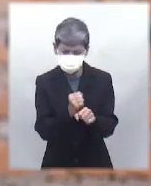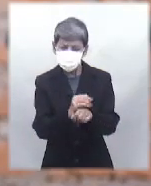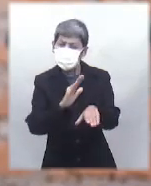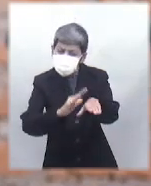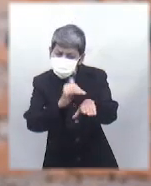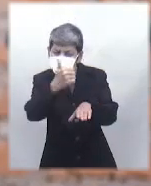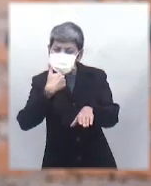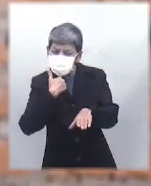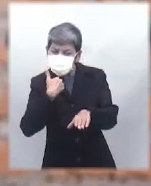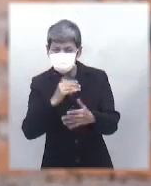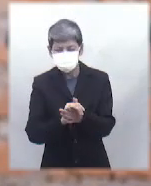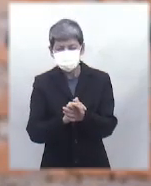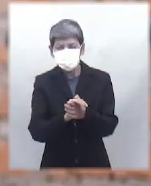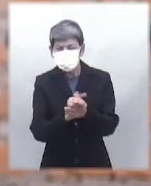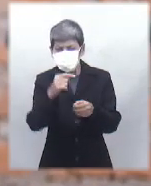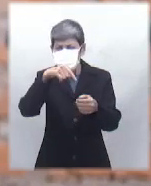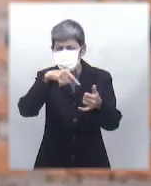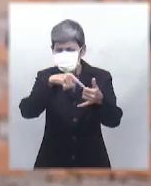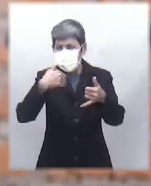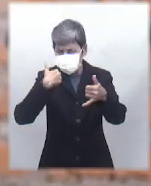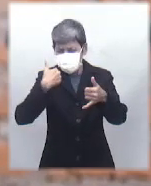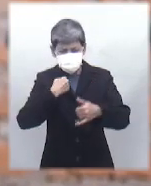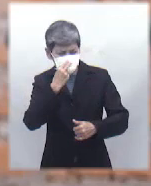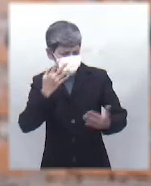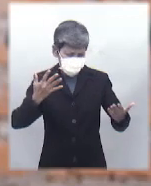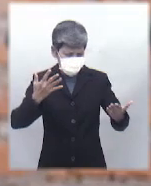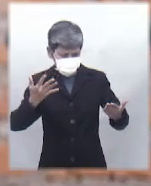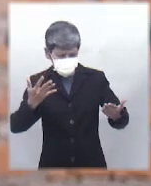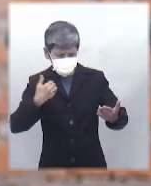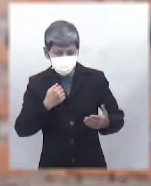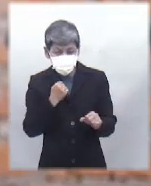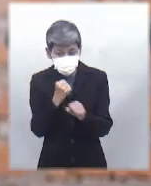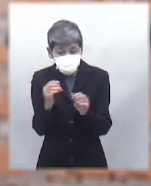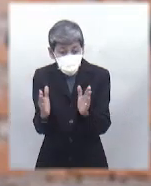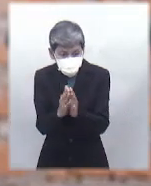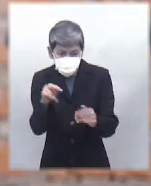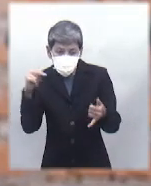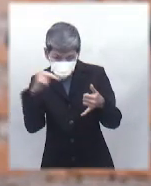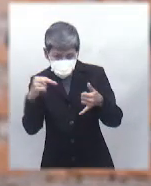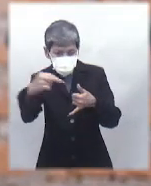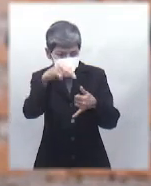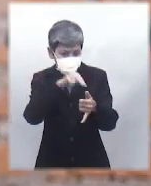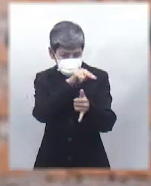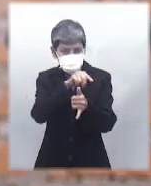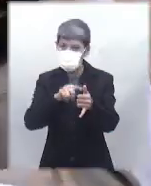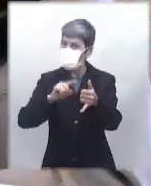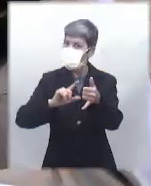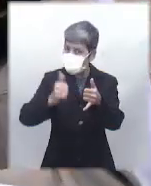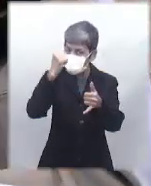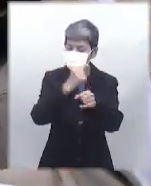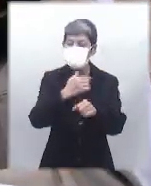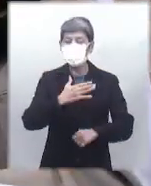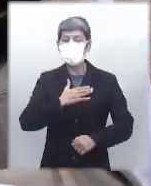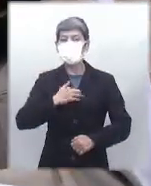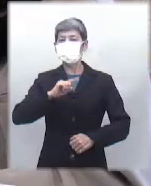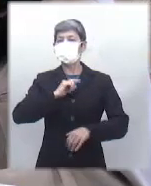ที่เขามีอยู่ในตัวเนี่ยบางครั้งมันอาจจะซ่อนอยู่ลึกมากเราไม่เห็นหรอกแต่เพื่อนร่วมงานที่เขาทำงานอยู่ด้วยกันเนี่ยก็จะเห็นใน